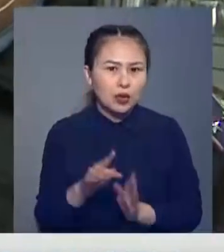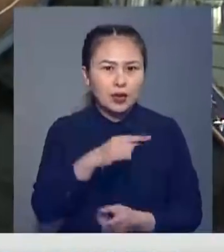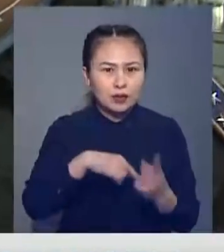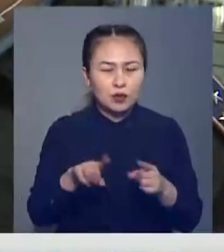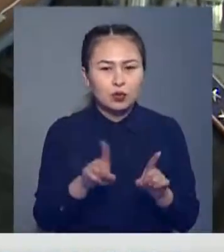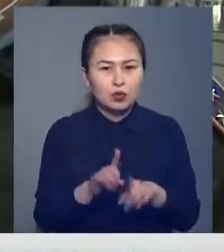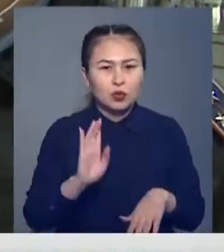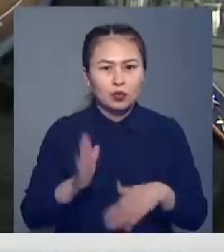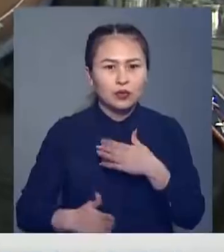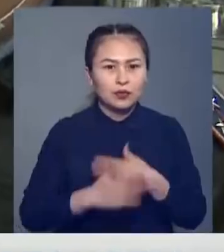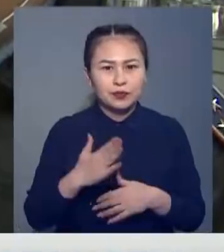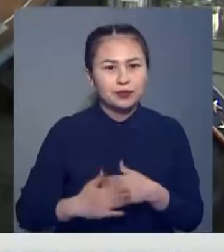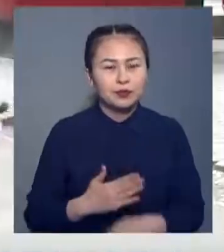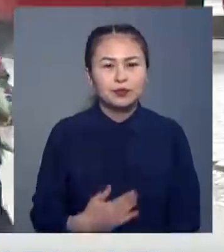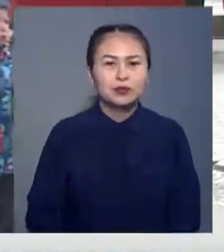де жазаға тартылады.